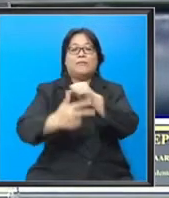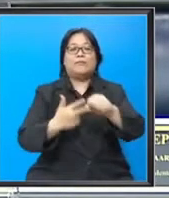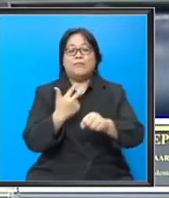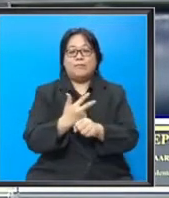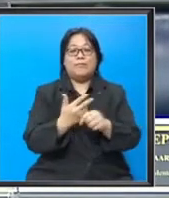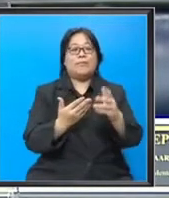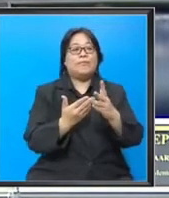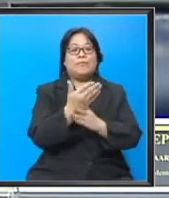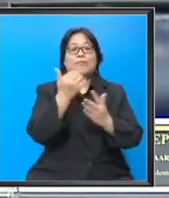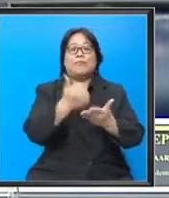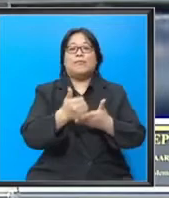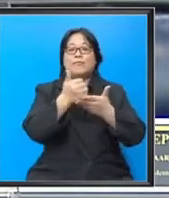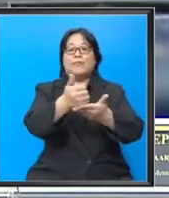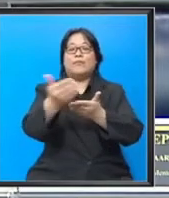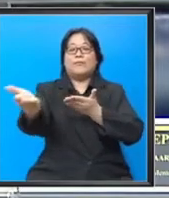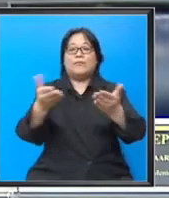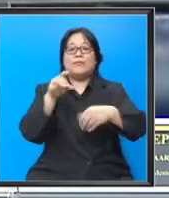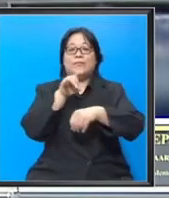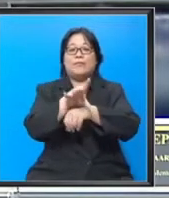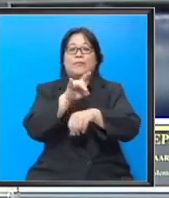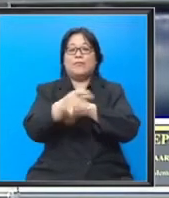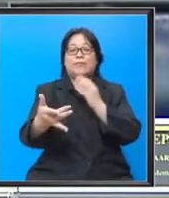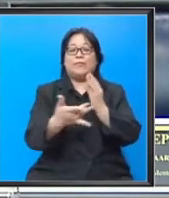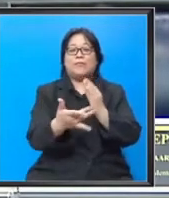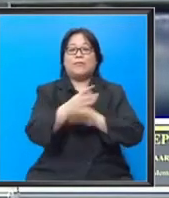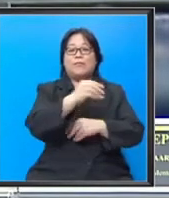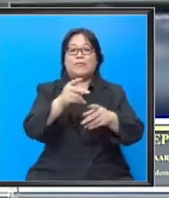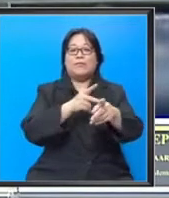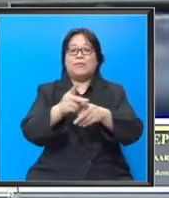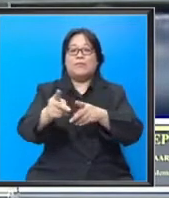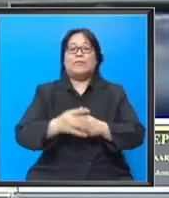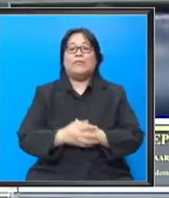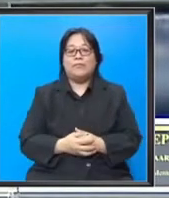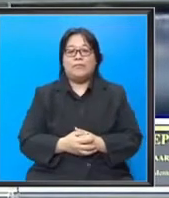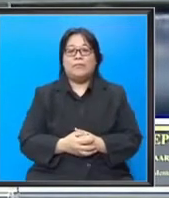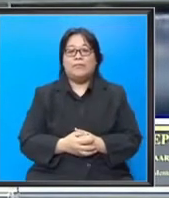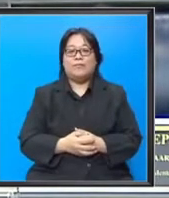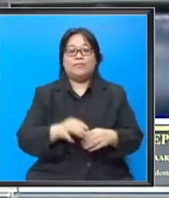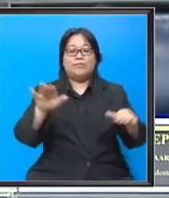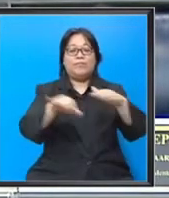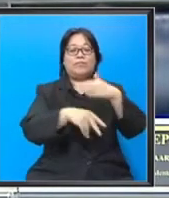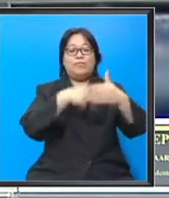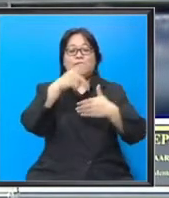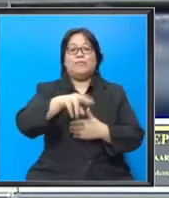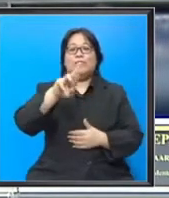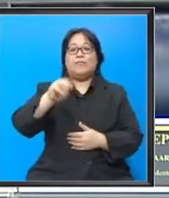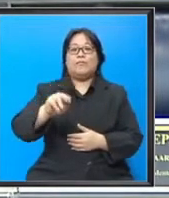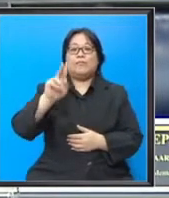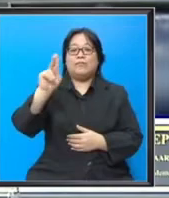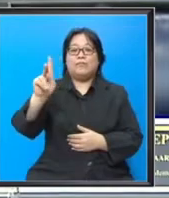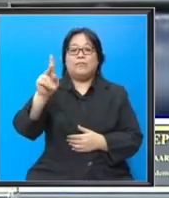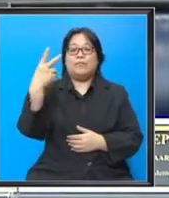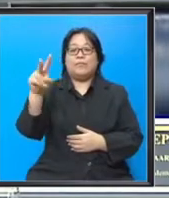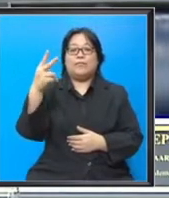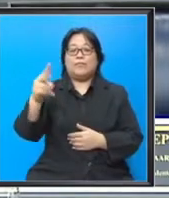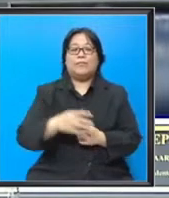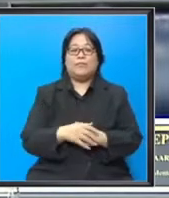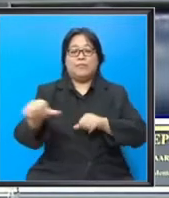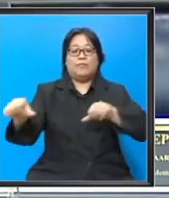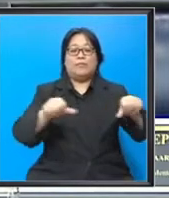tahun melalui bantuan firman nasi ini ke dan kebakaran di bawah rancangan desainer ke-12